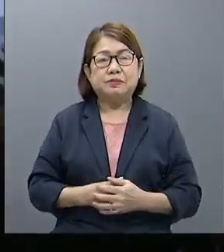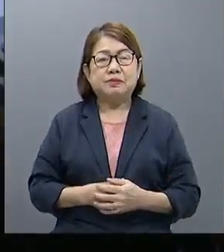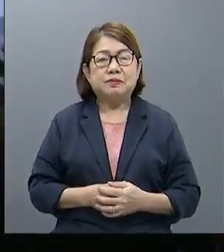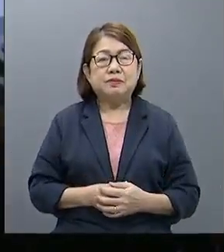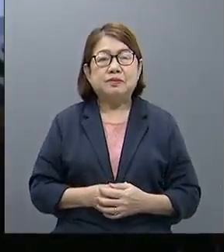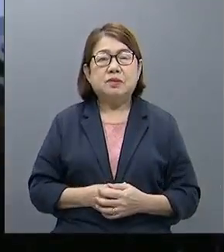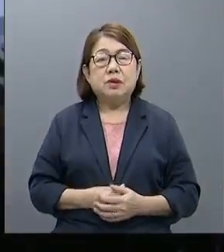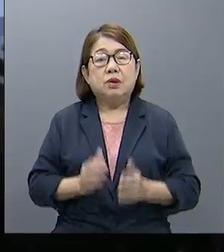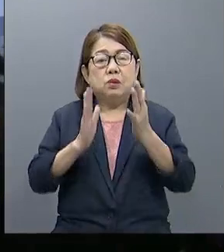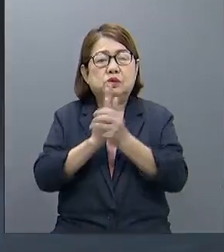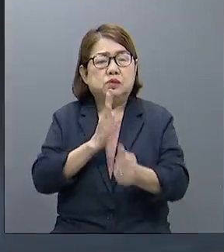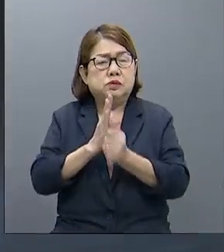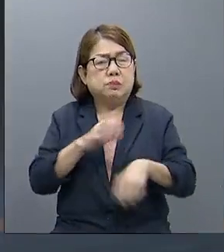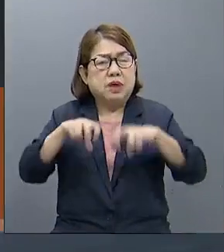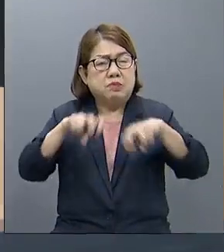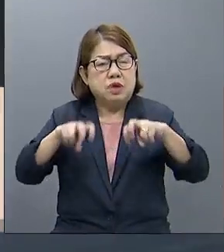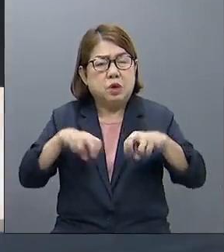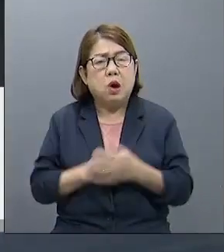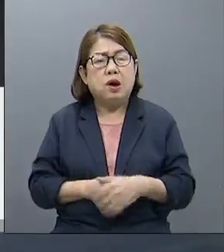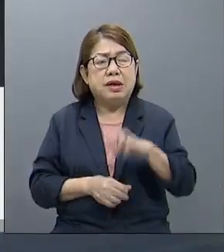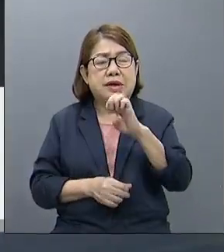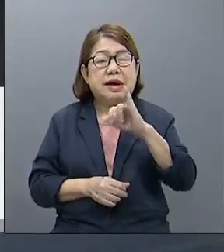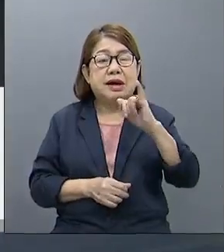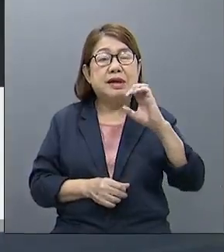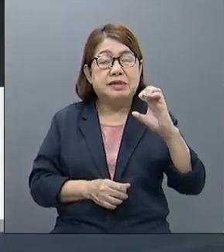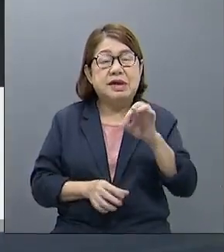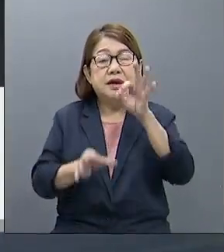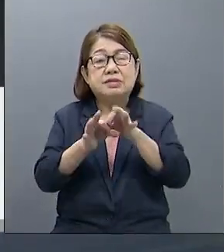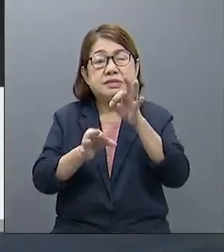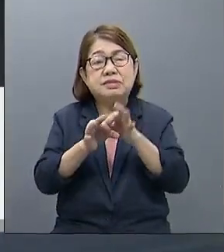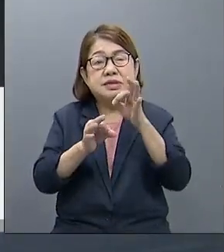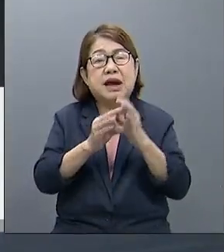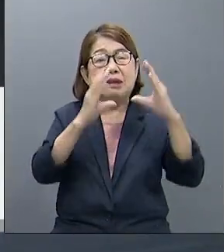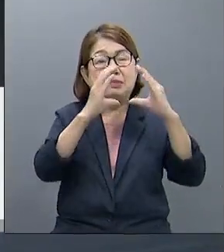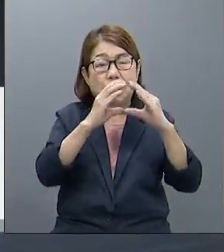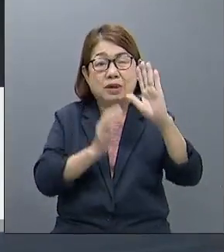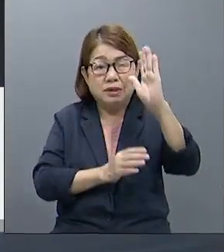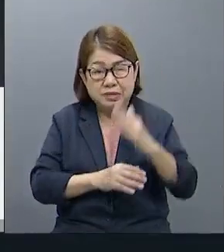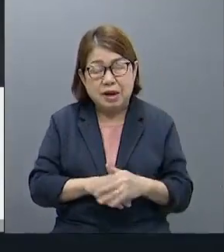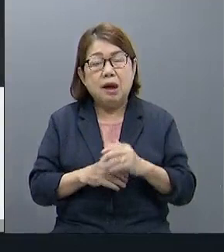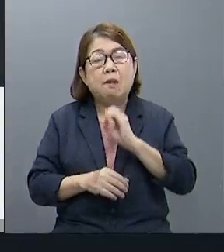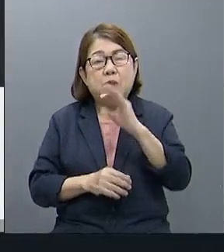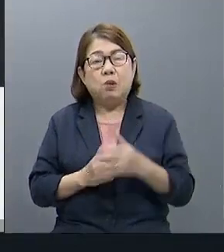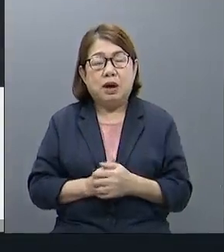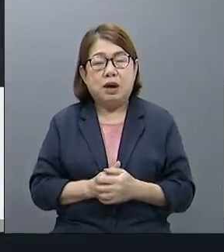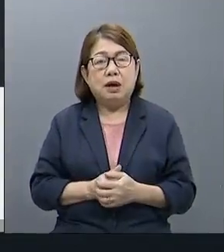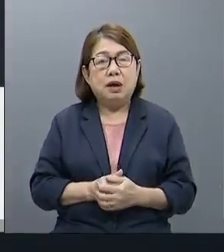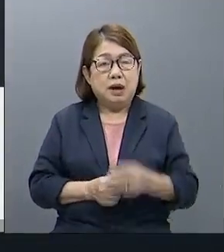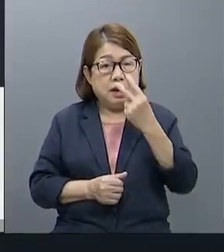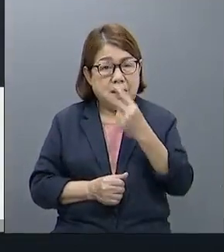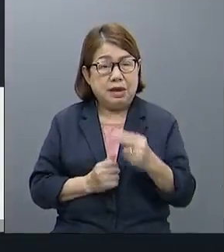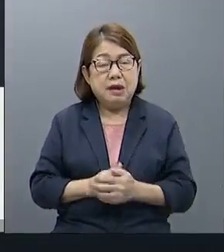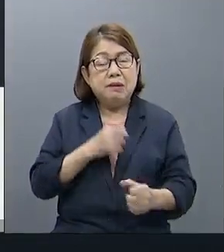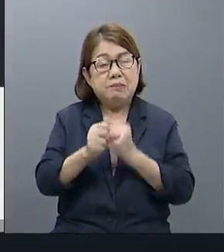นักวิเคราะห์ศูนย์วิจัยเศรษฐกิจและธุรกิจหรือว่า EIC ธนาคารไทยพาณิชย์บอกว่าจากเครื่องมือชี้วัดอสังหาริมทรัพย์นะคะทำให้เห็นว่าใน